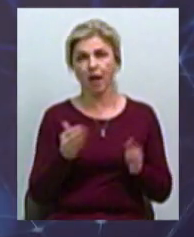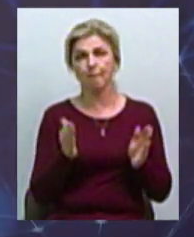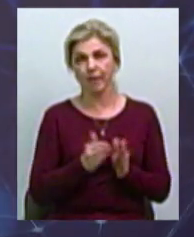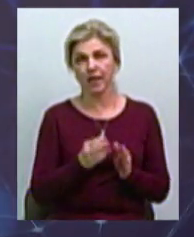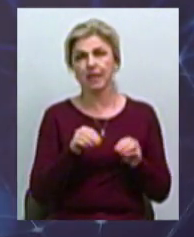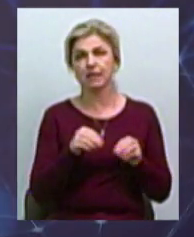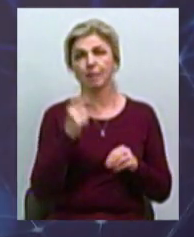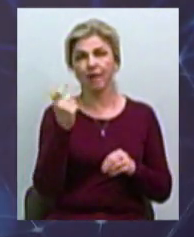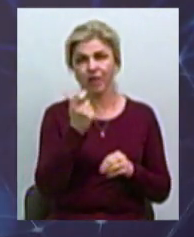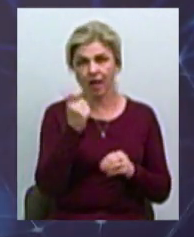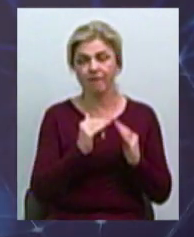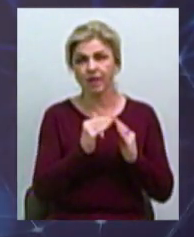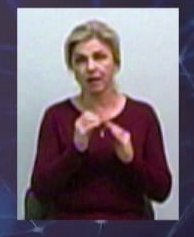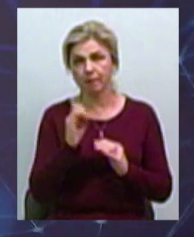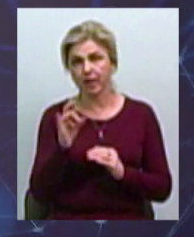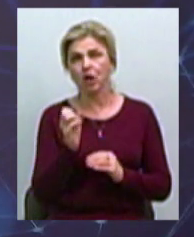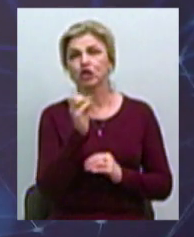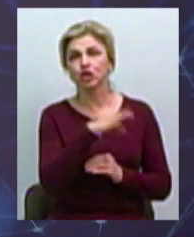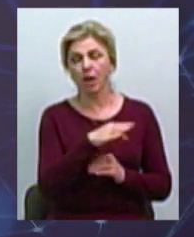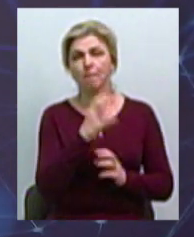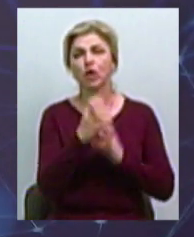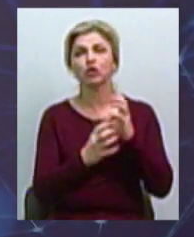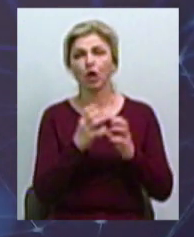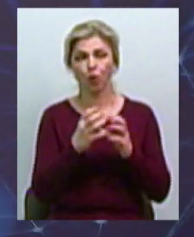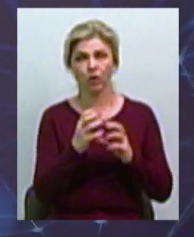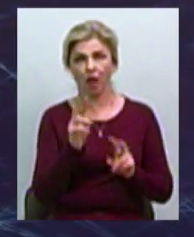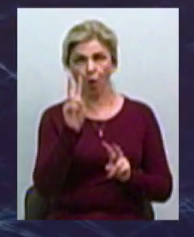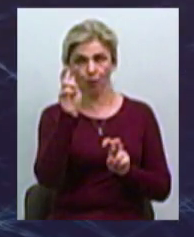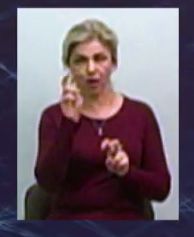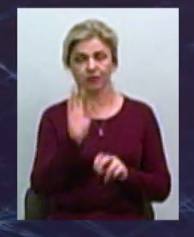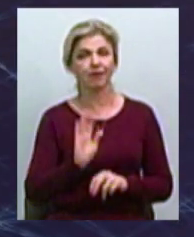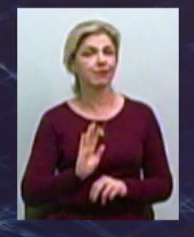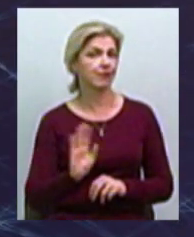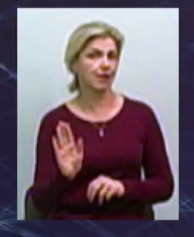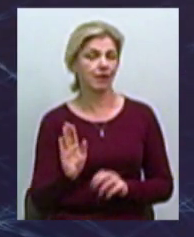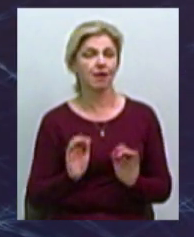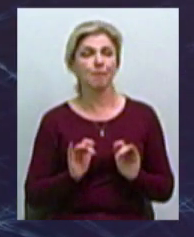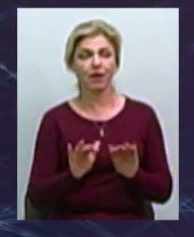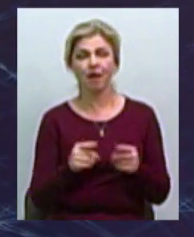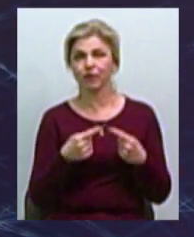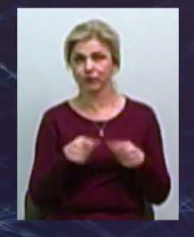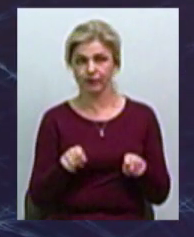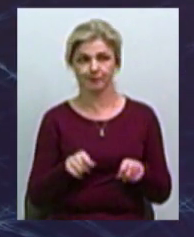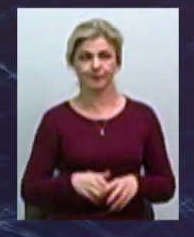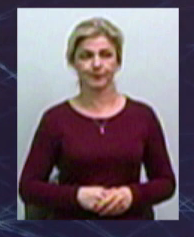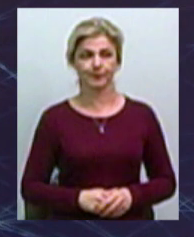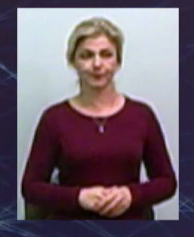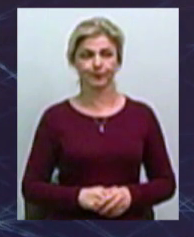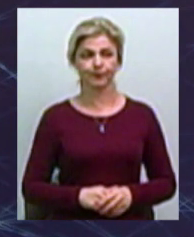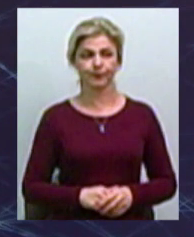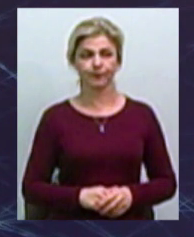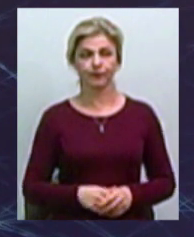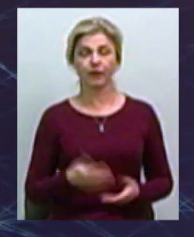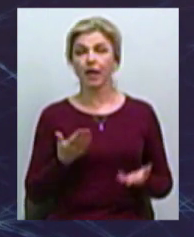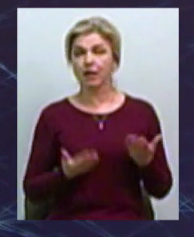тож ФЕМРа, ніж міжнародної корпорації? Ні, справа не у цьому. Справа в тому, саме про це йдеться.